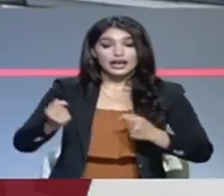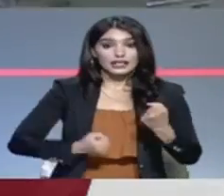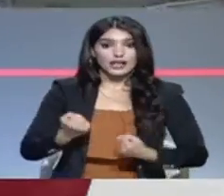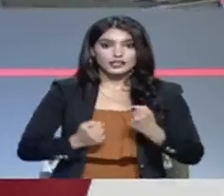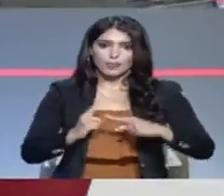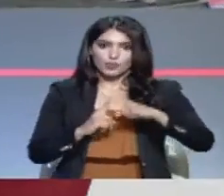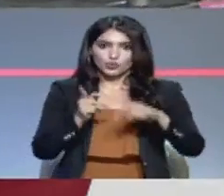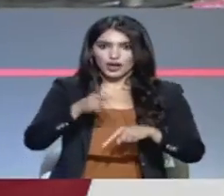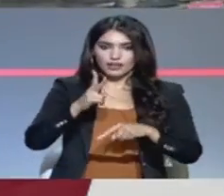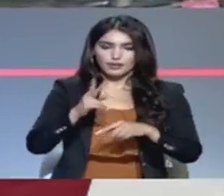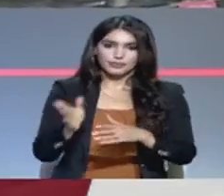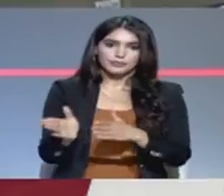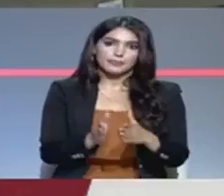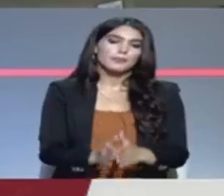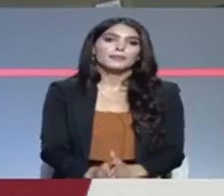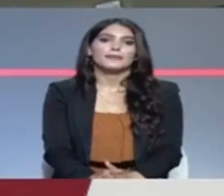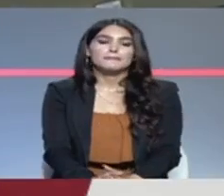وتجويدها.